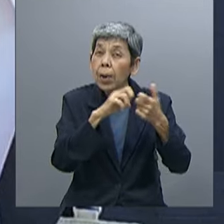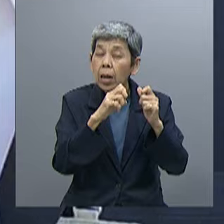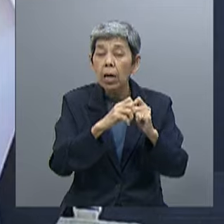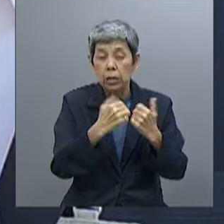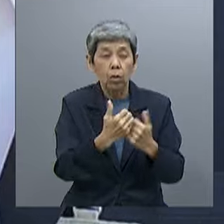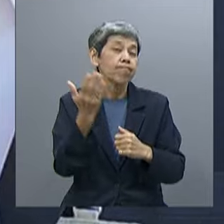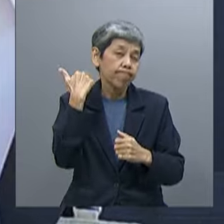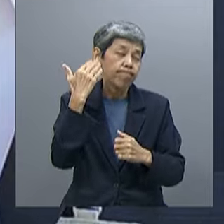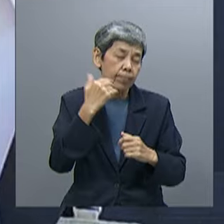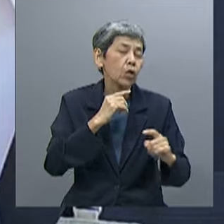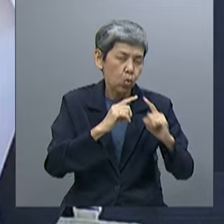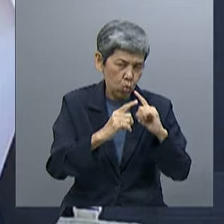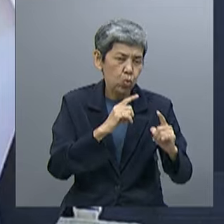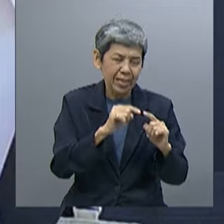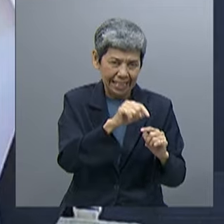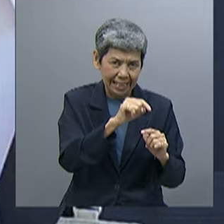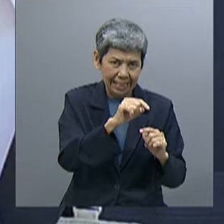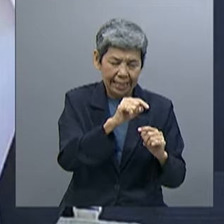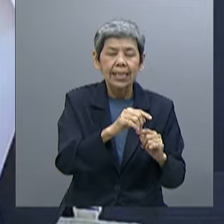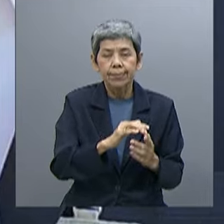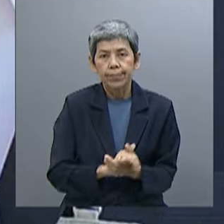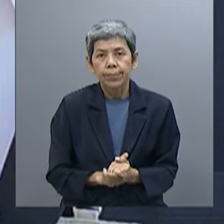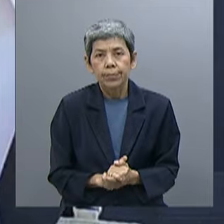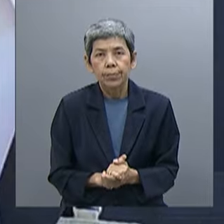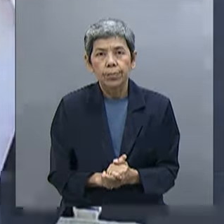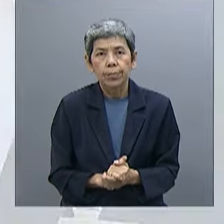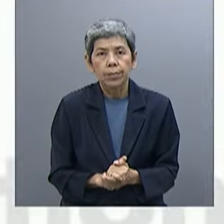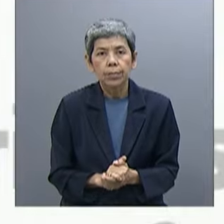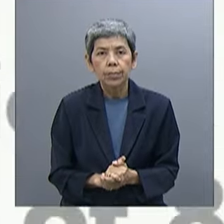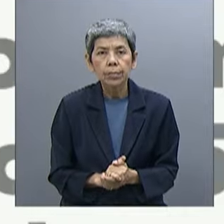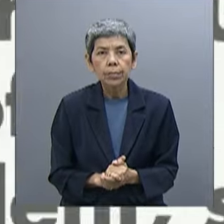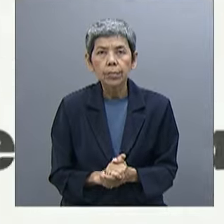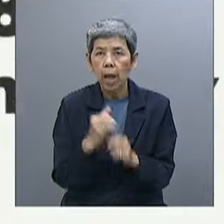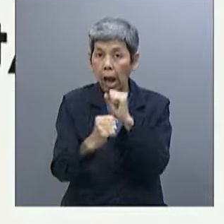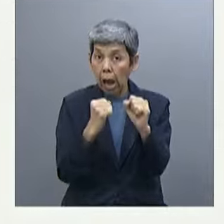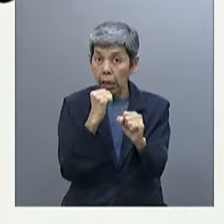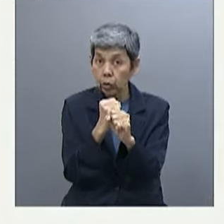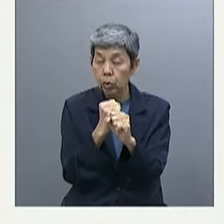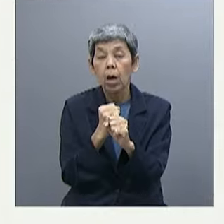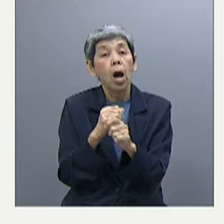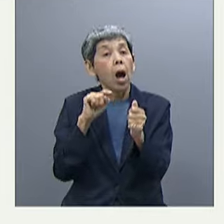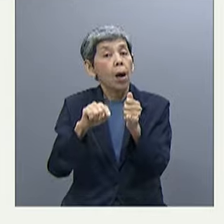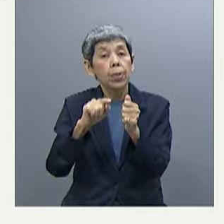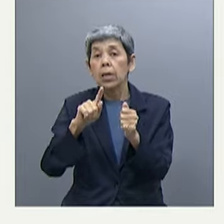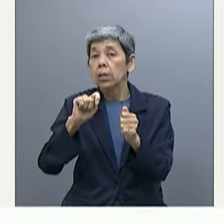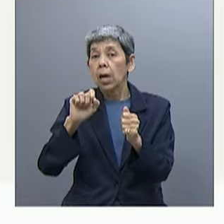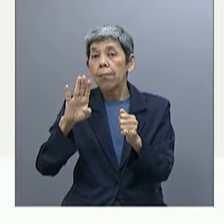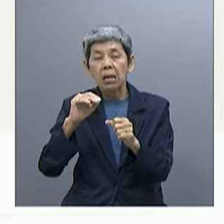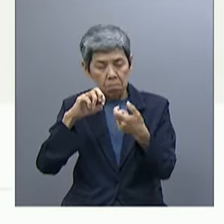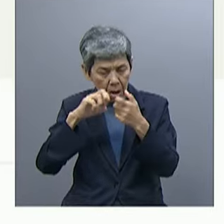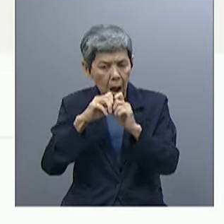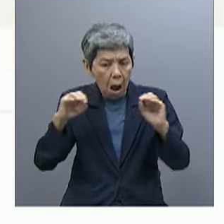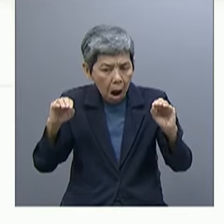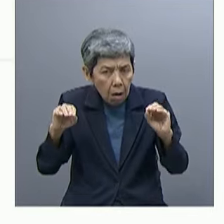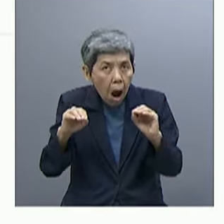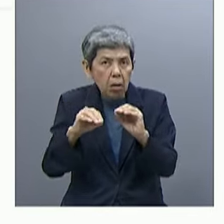ในช่วงที่ผ่านมาครับก็เป็นช่องทางหนึ่งที่สำคัญ แต่อายุความคดีตากใบที่กำลังจะหมดลงมันส่งผลต่อภาพลักษณ์ไทย